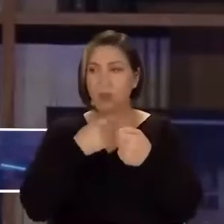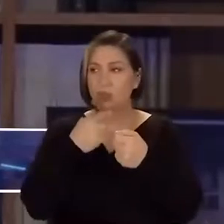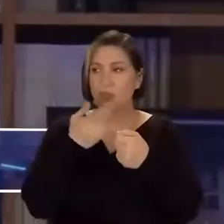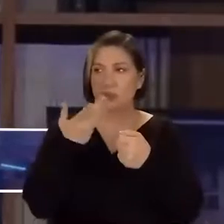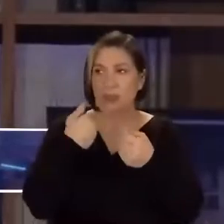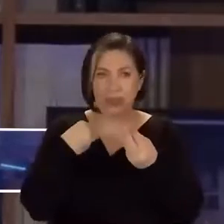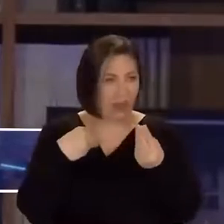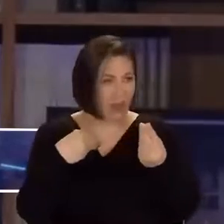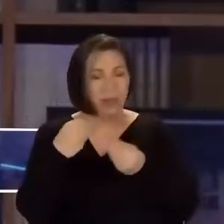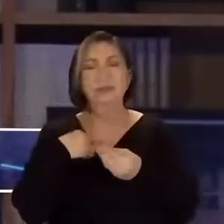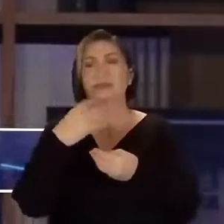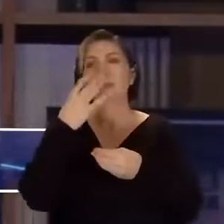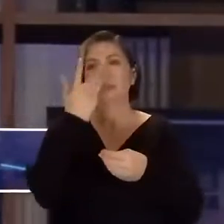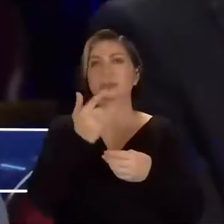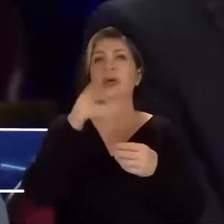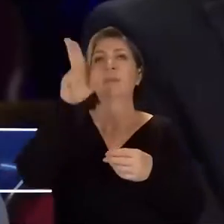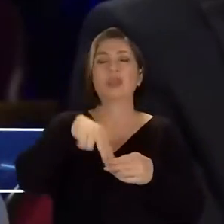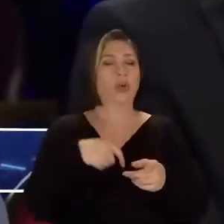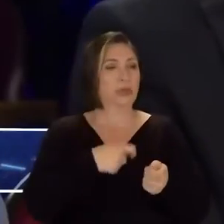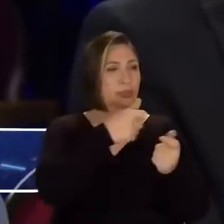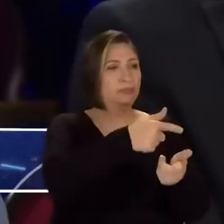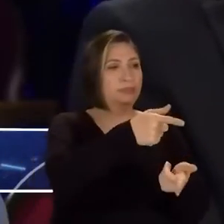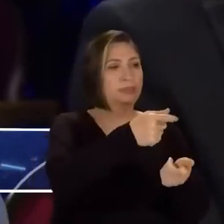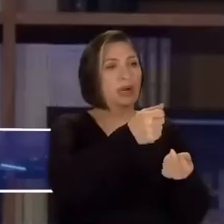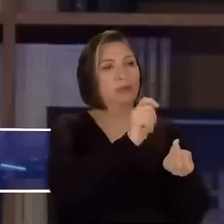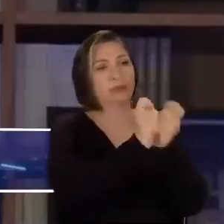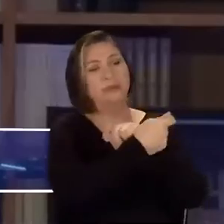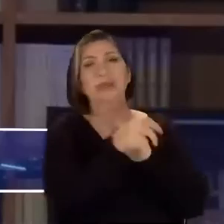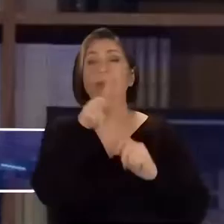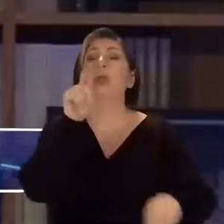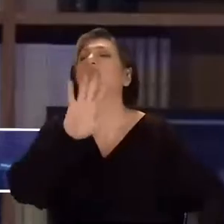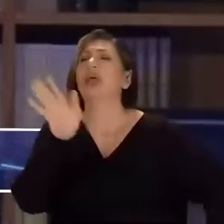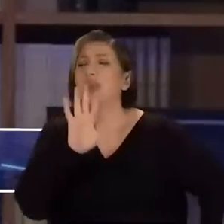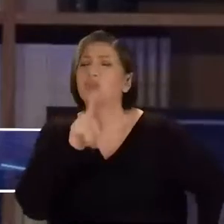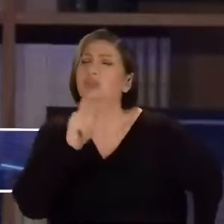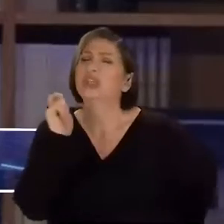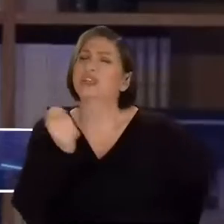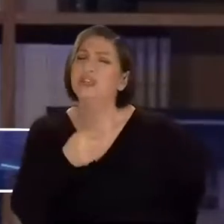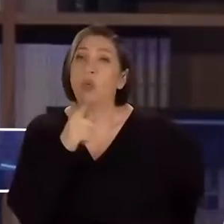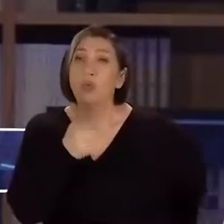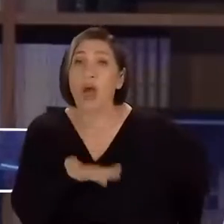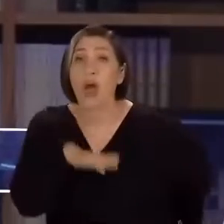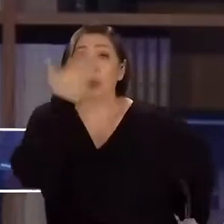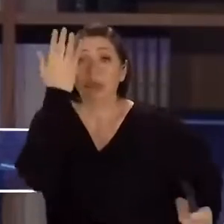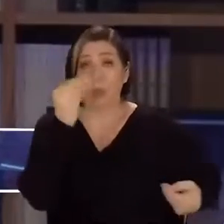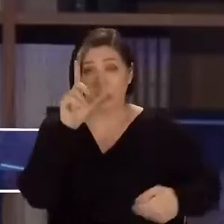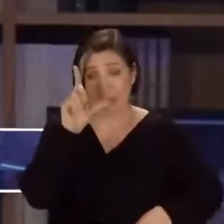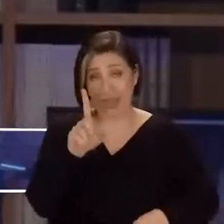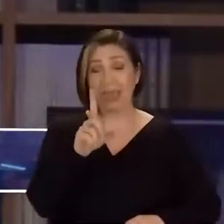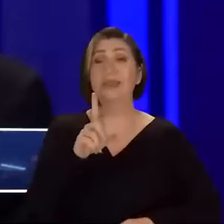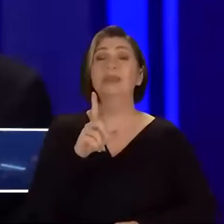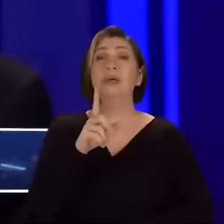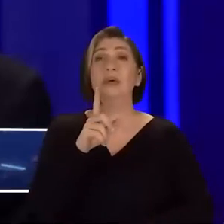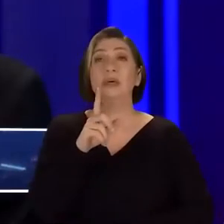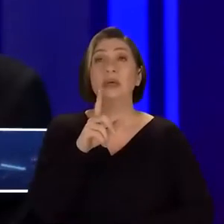Web'de yapılan birçok şeyin karşılığını ödemek için kullanılıyor falan ama ilginçtir. Onun artması gerekirken, daha çoğalması